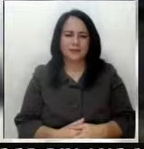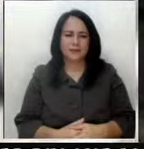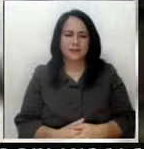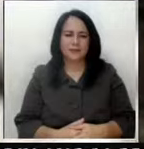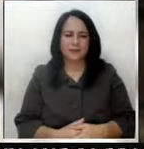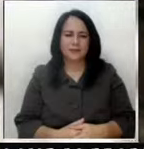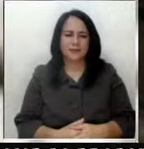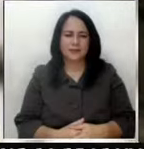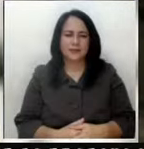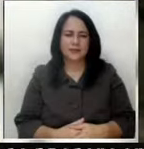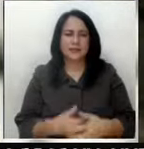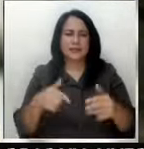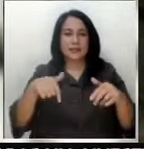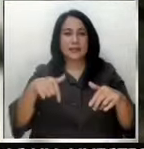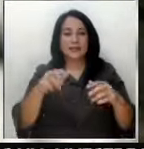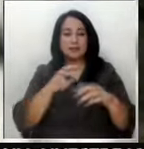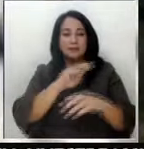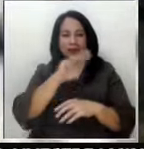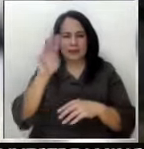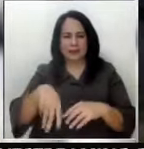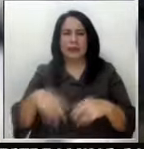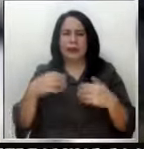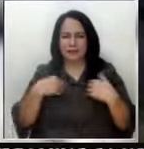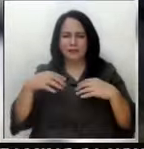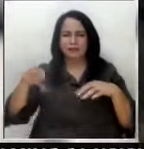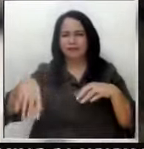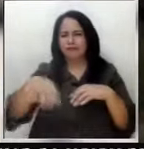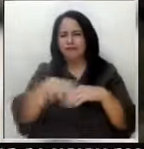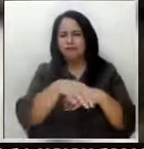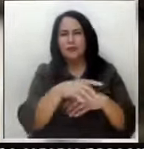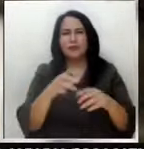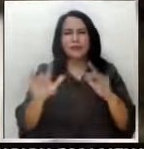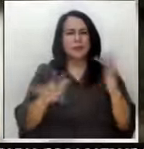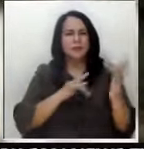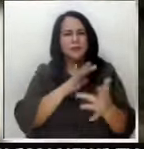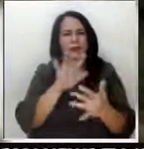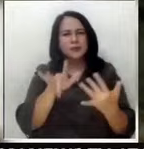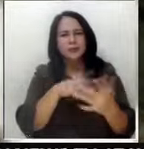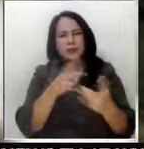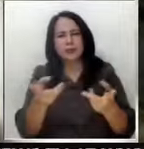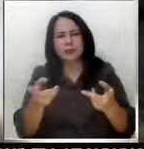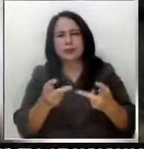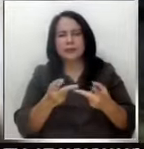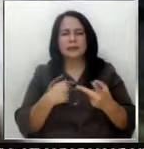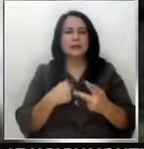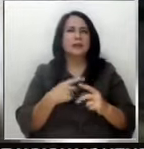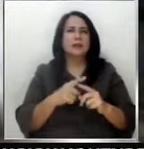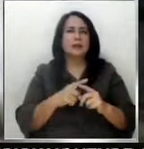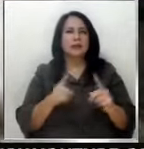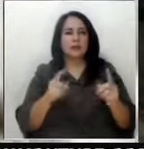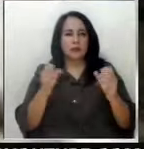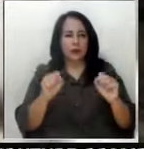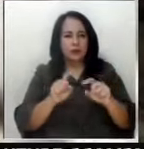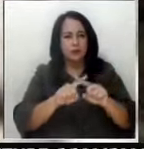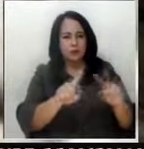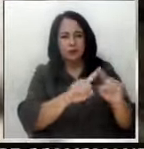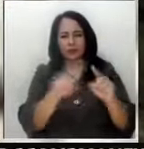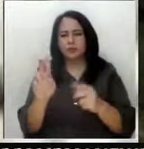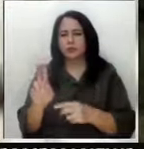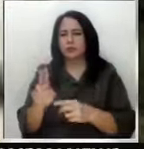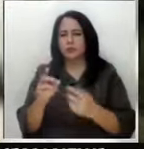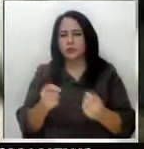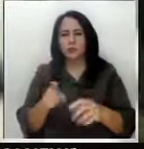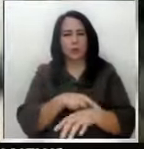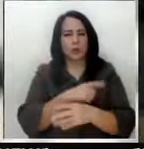Emil, dito sa Maynila, tabi-tabi lamang yung ilang mga pasyalan pero iba-iba pa rin naman yung pwede niyong gawin para sa long weekend at kahit